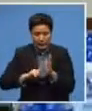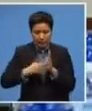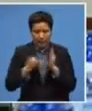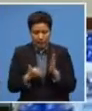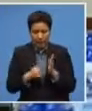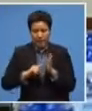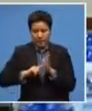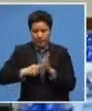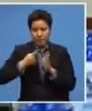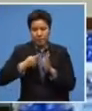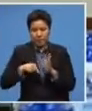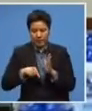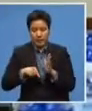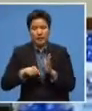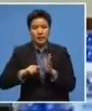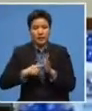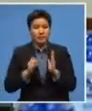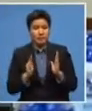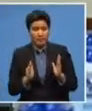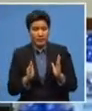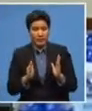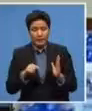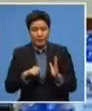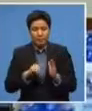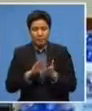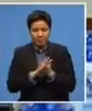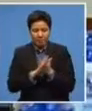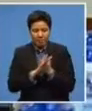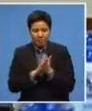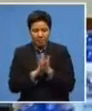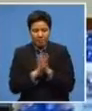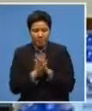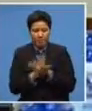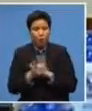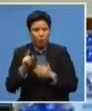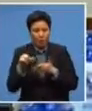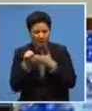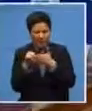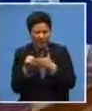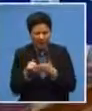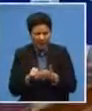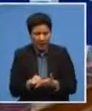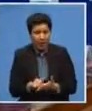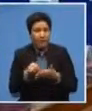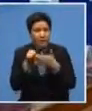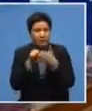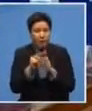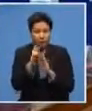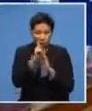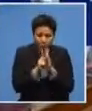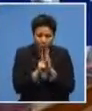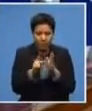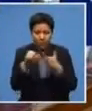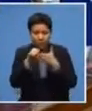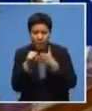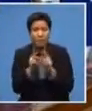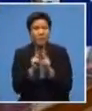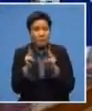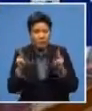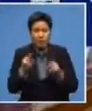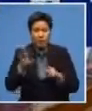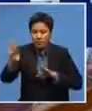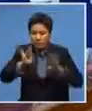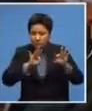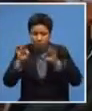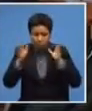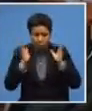เปิดแก๊ปตรงกลางว่าตรงนี้คือระยะตรงกลางเป็นระยะเปลี่ยนผ่านตรงนี้คือเราจะต้องแก้ระเบียบแก้บอร์ดแก้การคัดเลือกตั